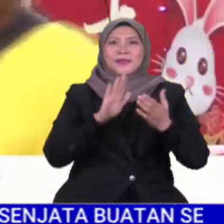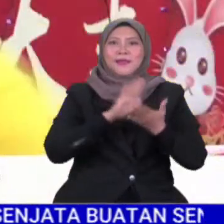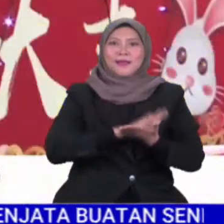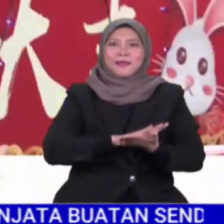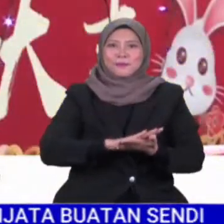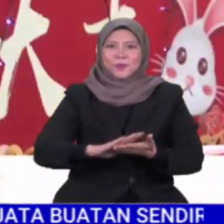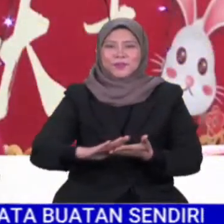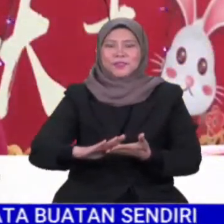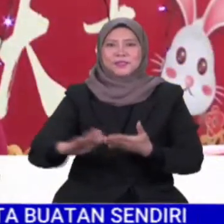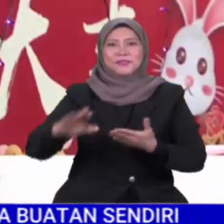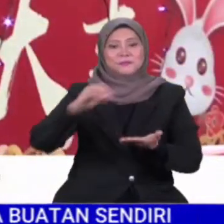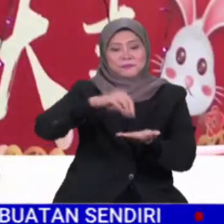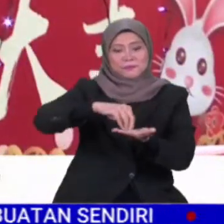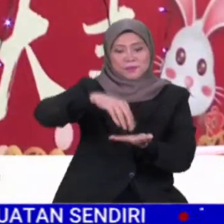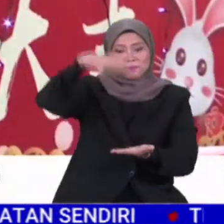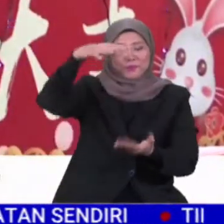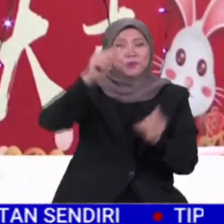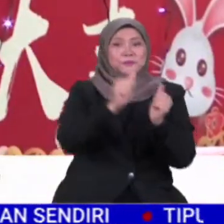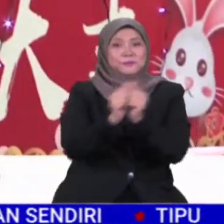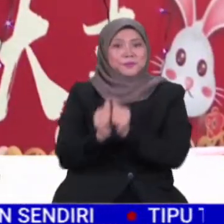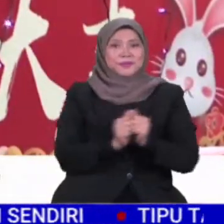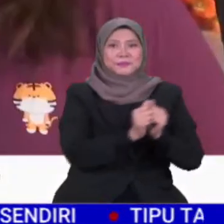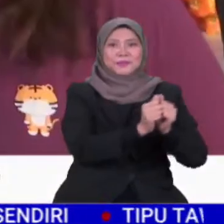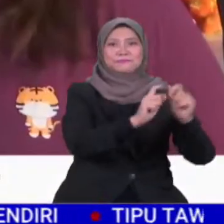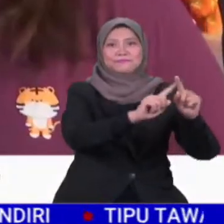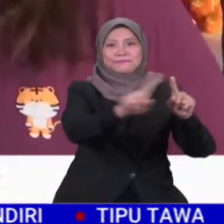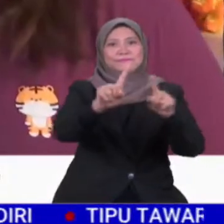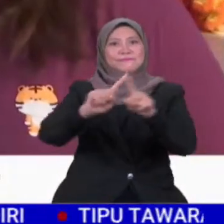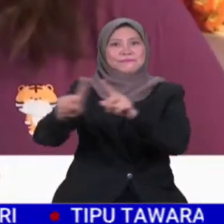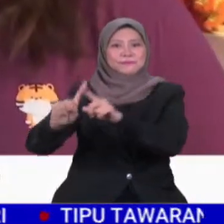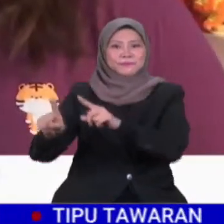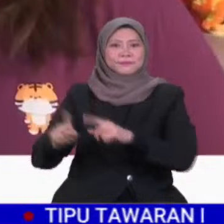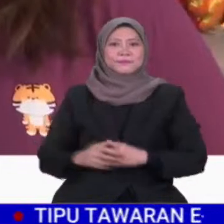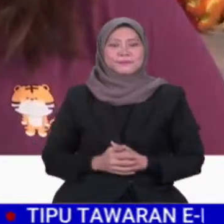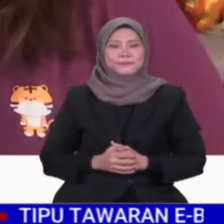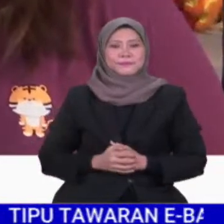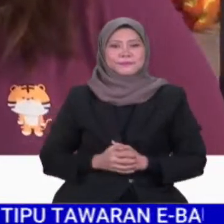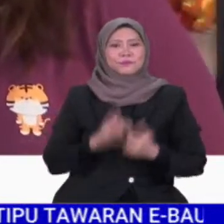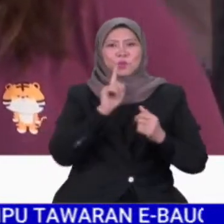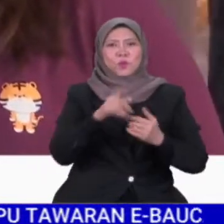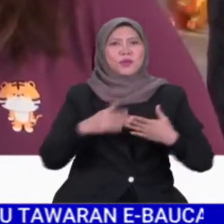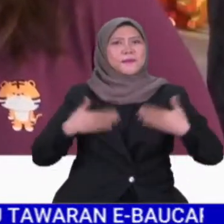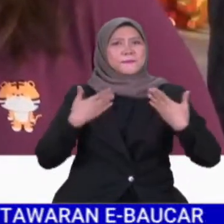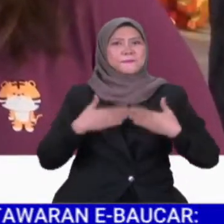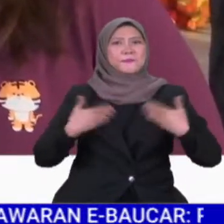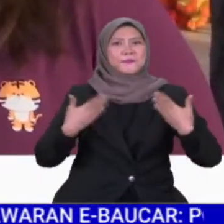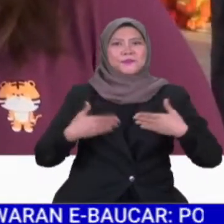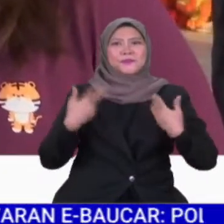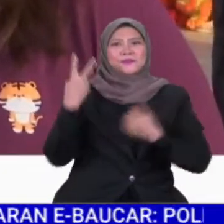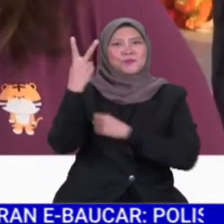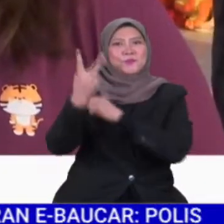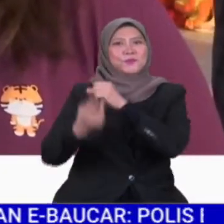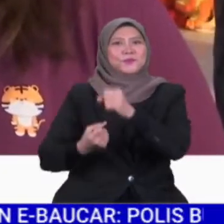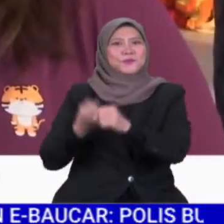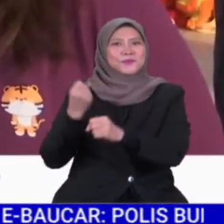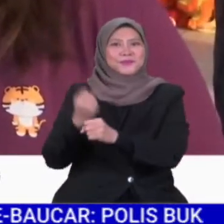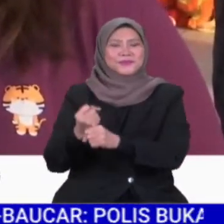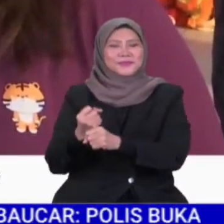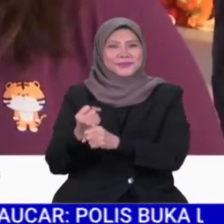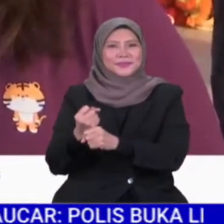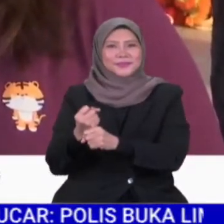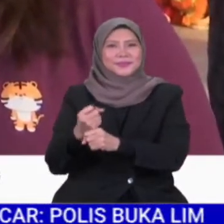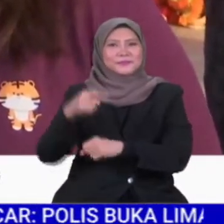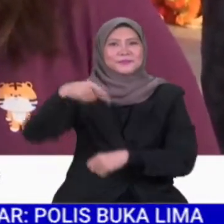harmoni dan makmur bersama dalam kepelbagaian. Rasa sangat gembira sebab 2 tahun kita berada dalam